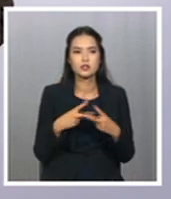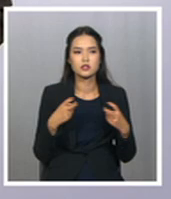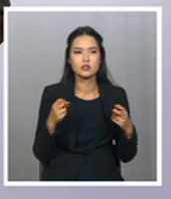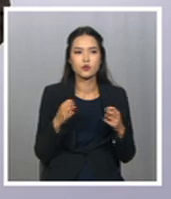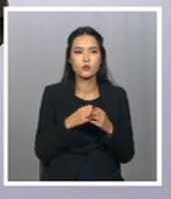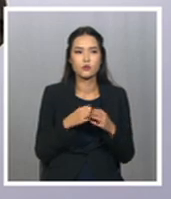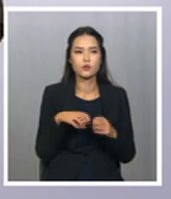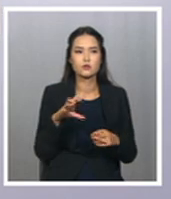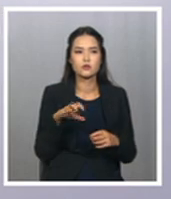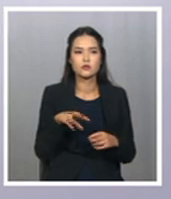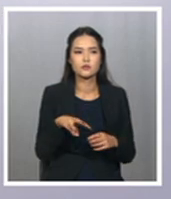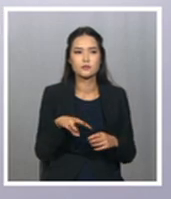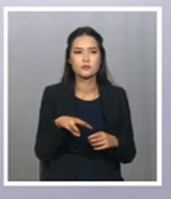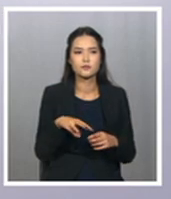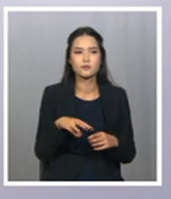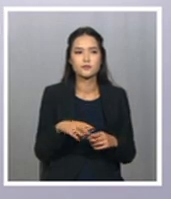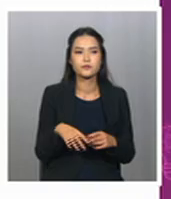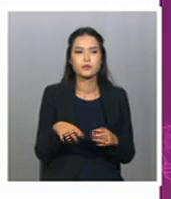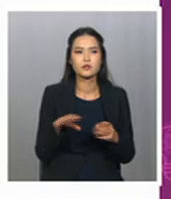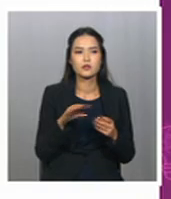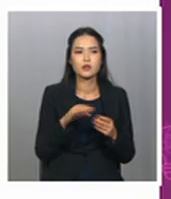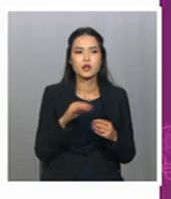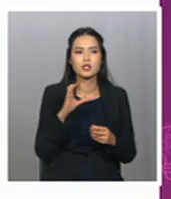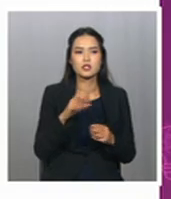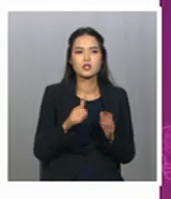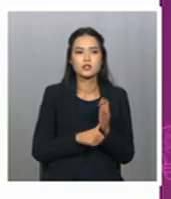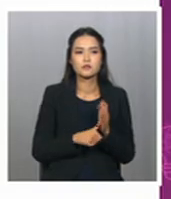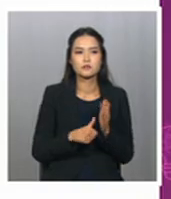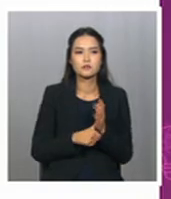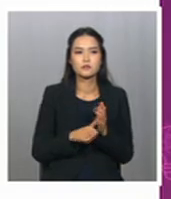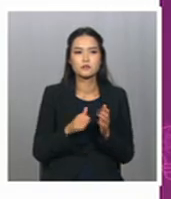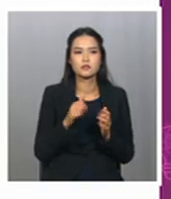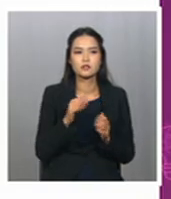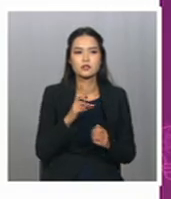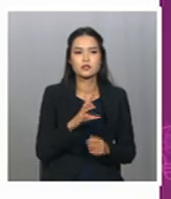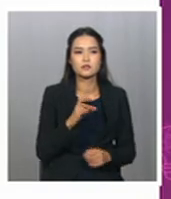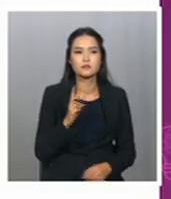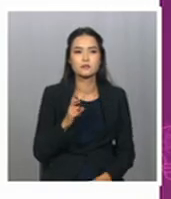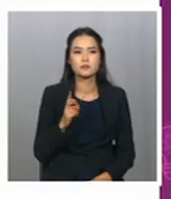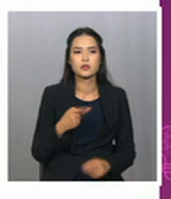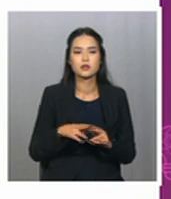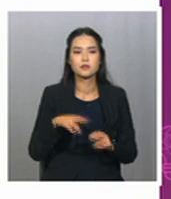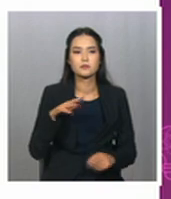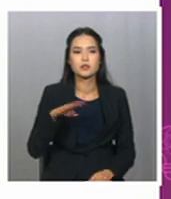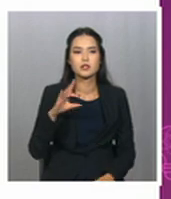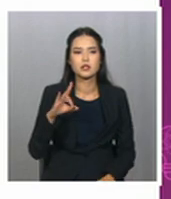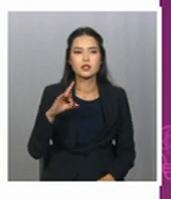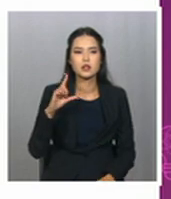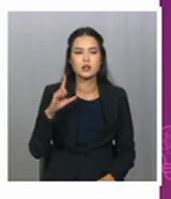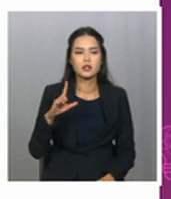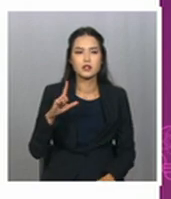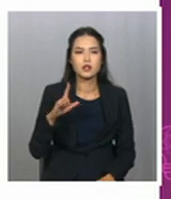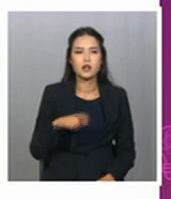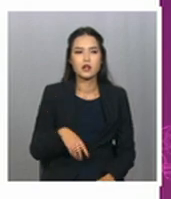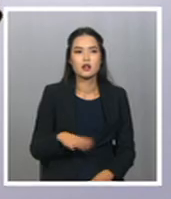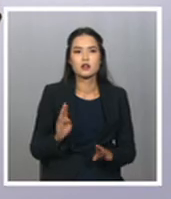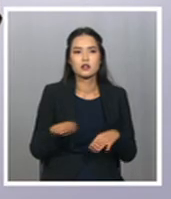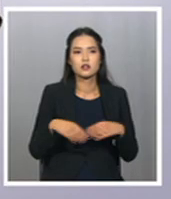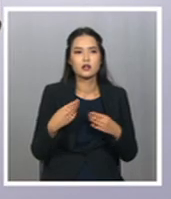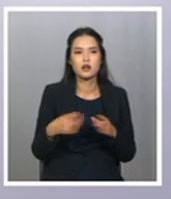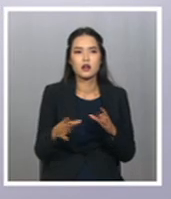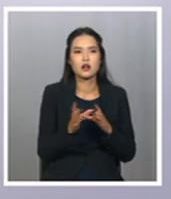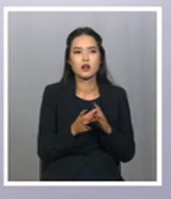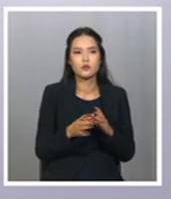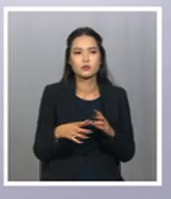сантиметр. Жасаушысын таптық, енді бүйір бетінің ауданын табамыз. Бүйір бетінің ауданының формуласы